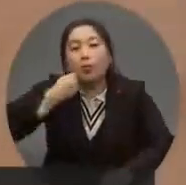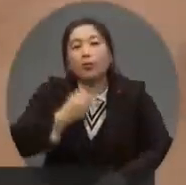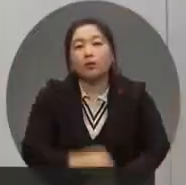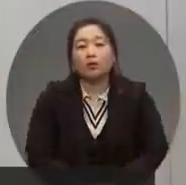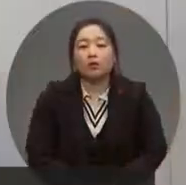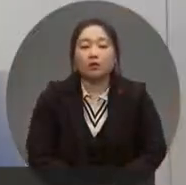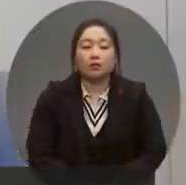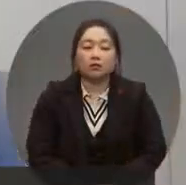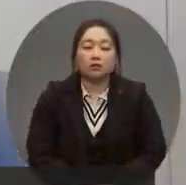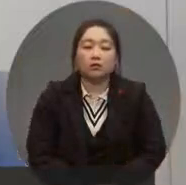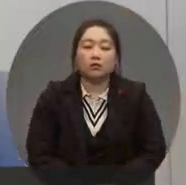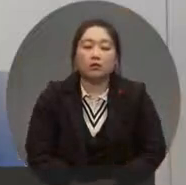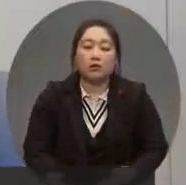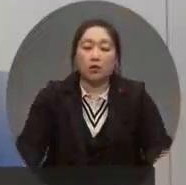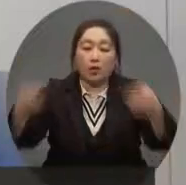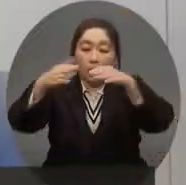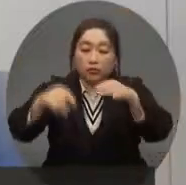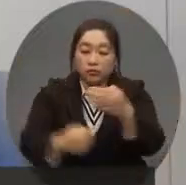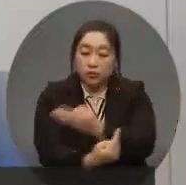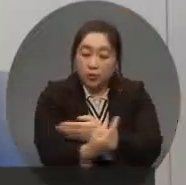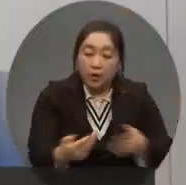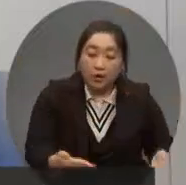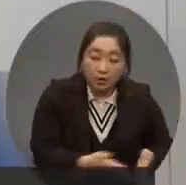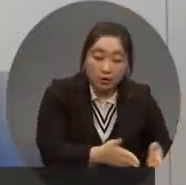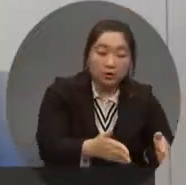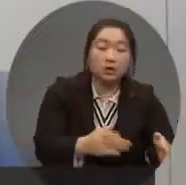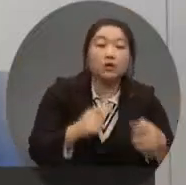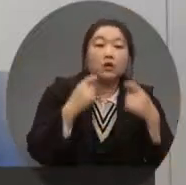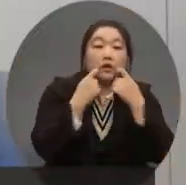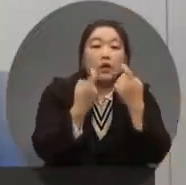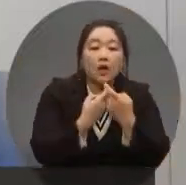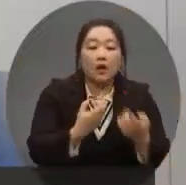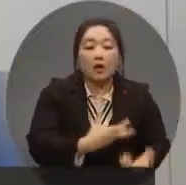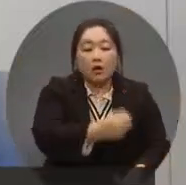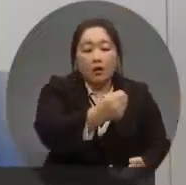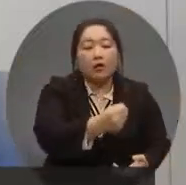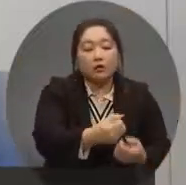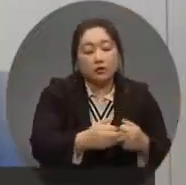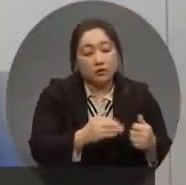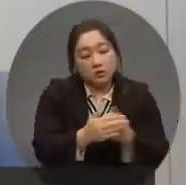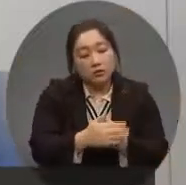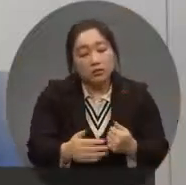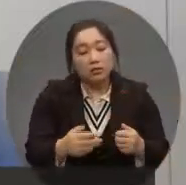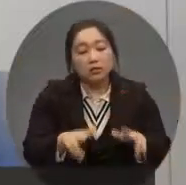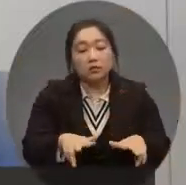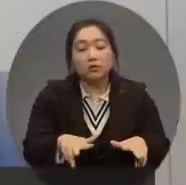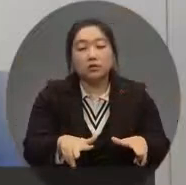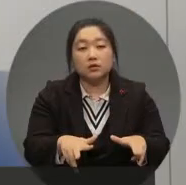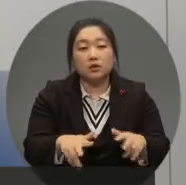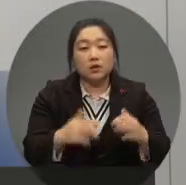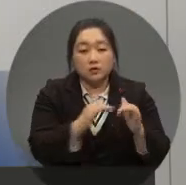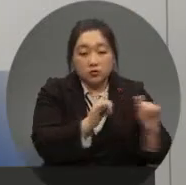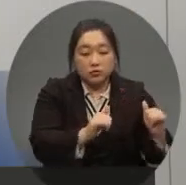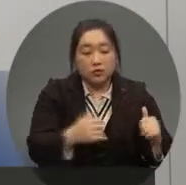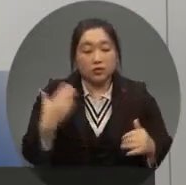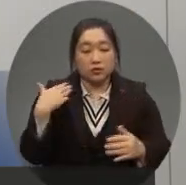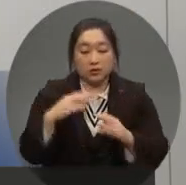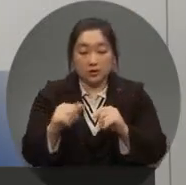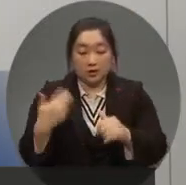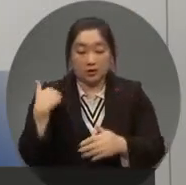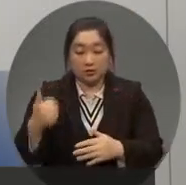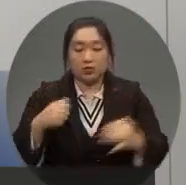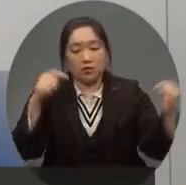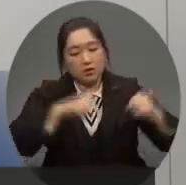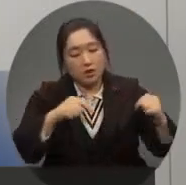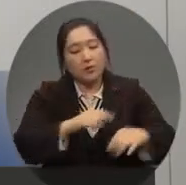건물 이외의 진입도로에 대해서 개인 소유의 재산권을 행사하는 사항이기 때문에 현재로서는 주민 간과 토지주 간의